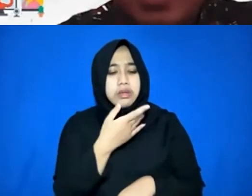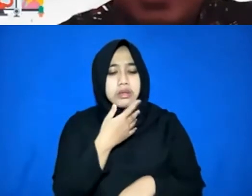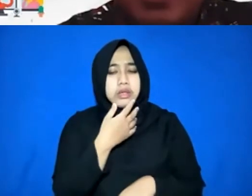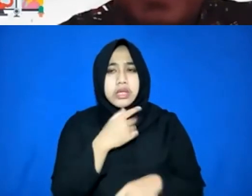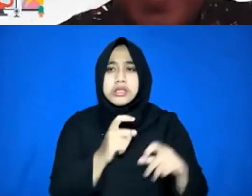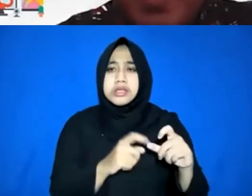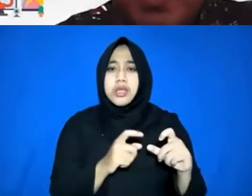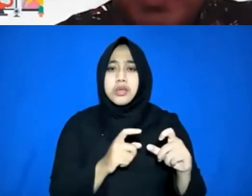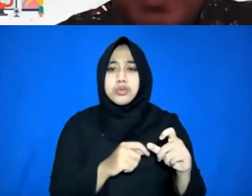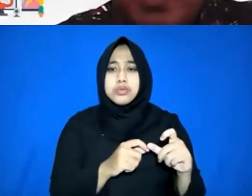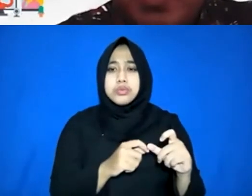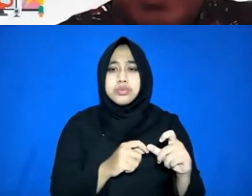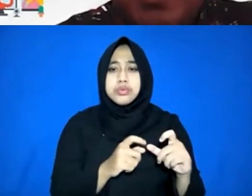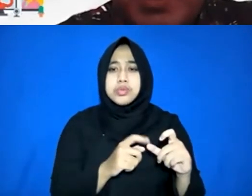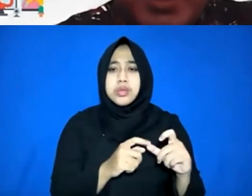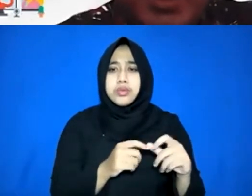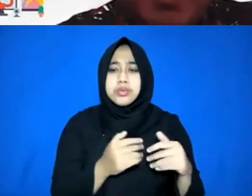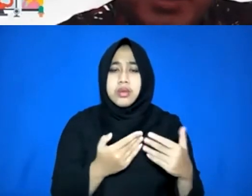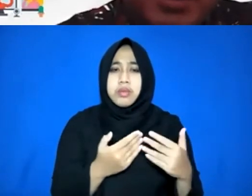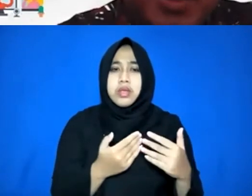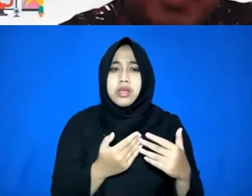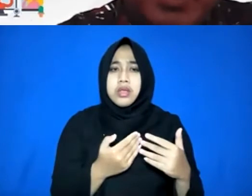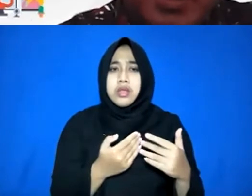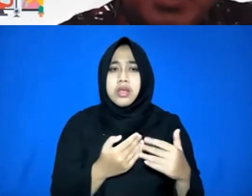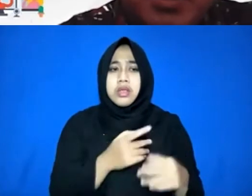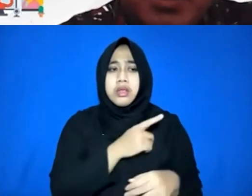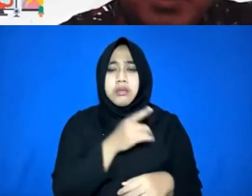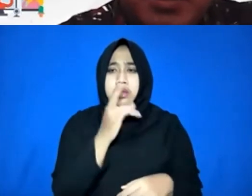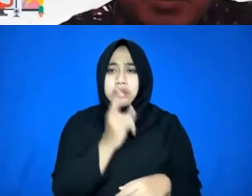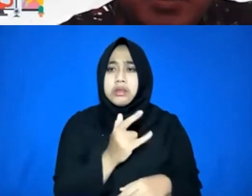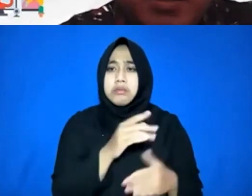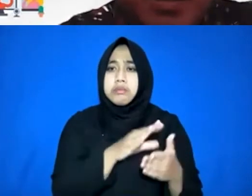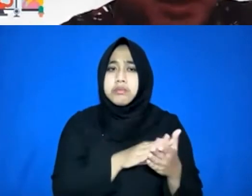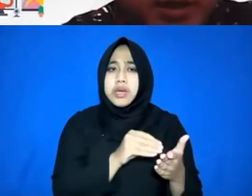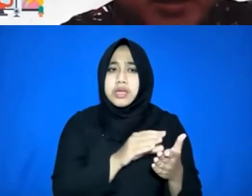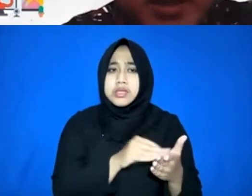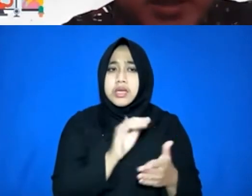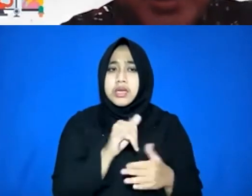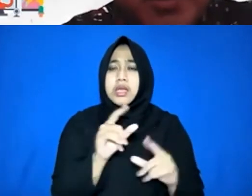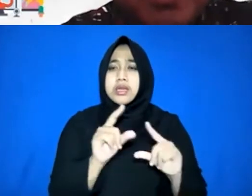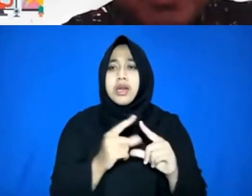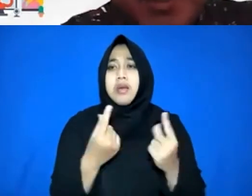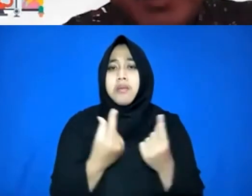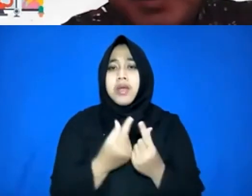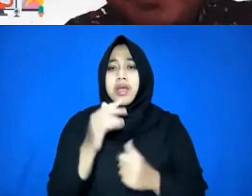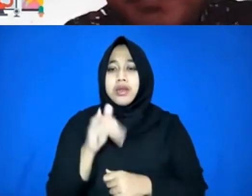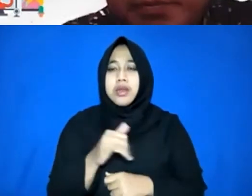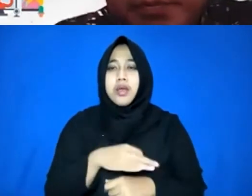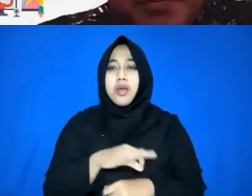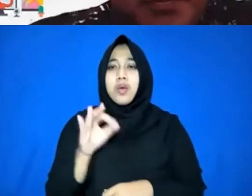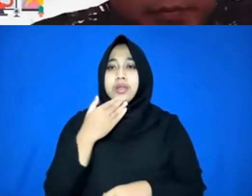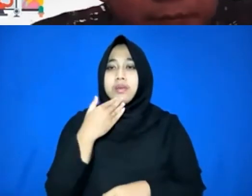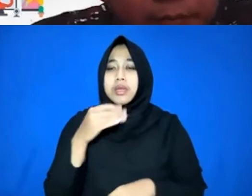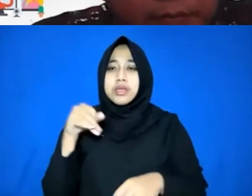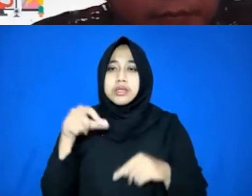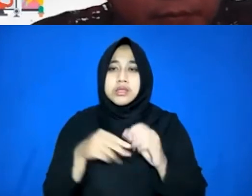status yang menara gading. Mereka tetap harus belajar di lapangan. Oke, terima kasih Pak Zainal.